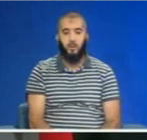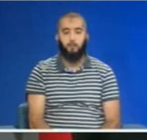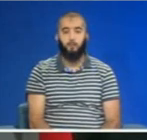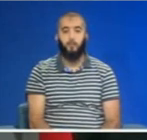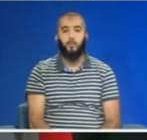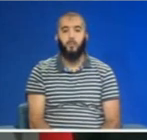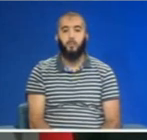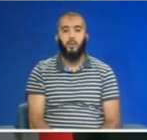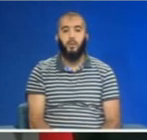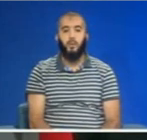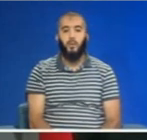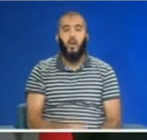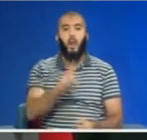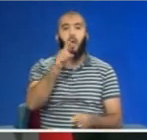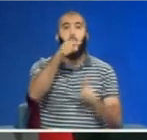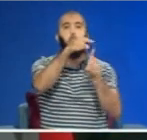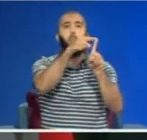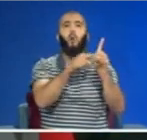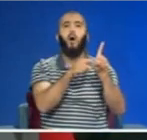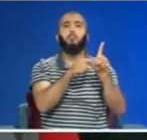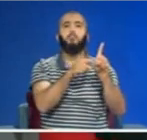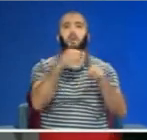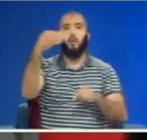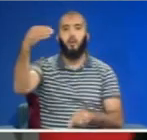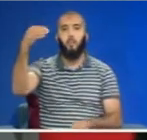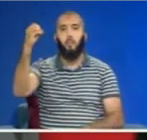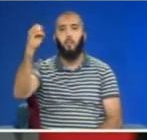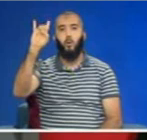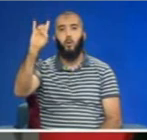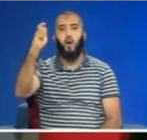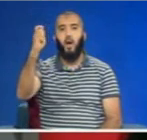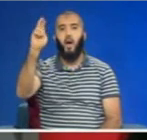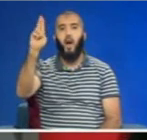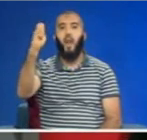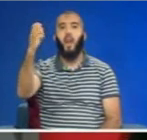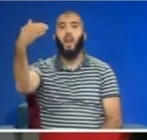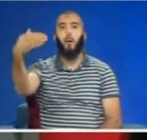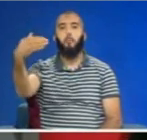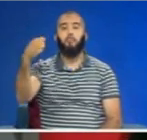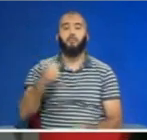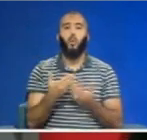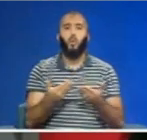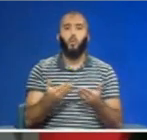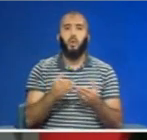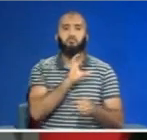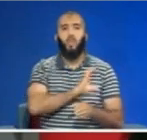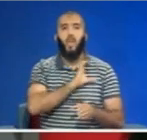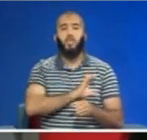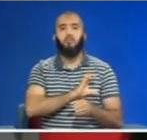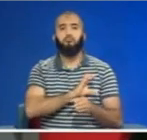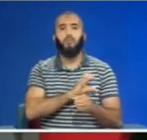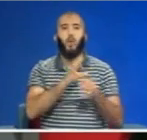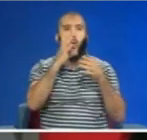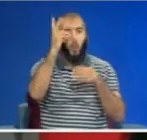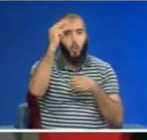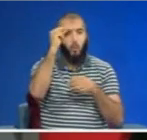021 39 43 43. شهر الله الحرام محرم، محطات ووقفات. جاء في صحيح مسلم عن النبي صلى الله عليه